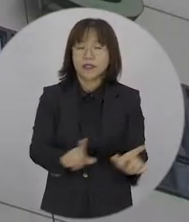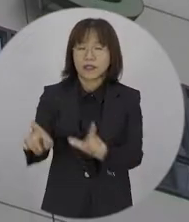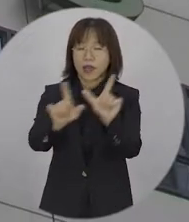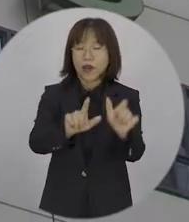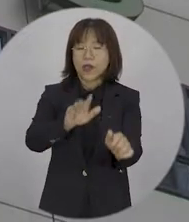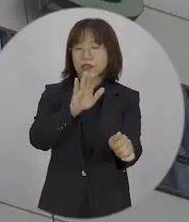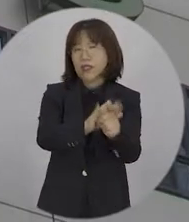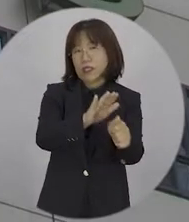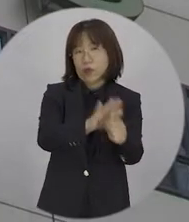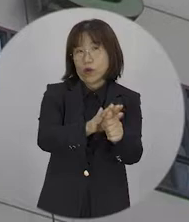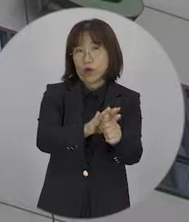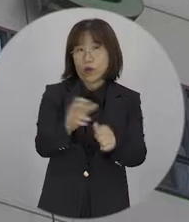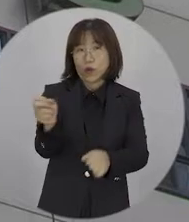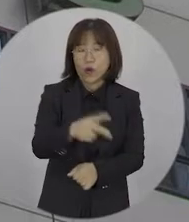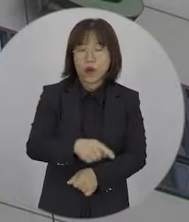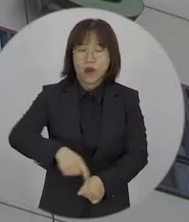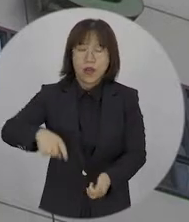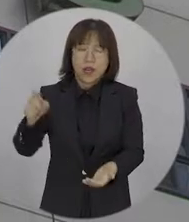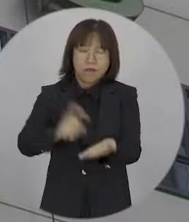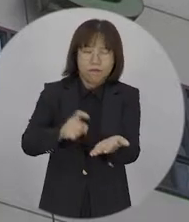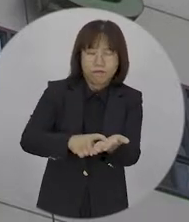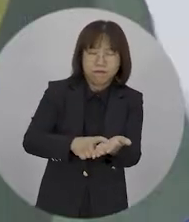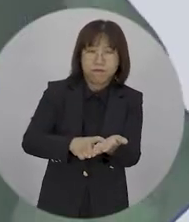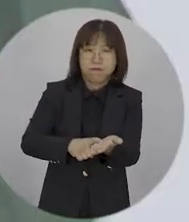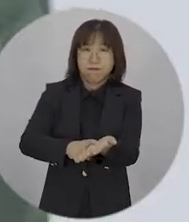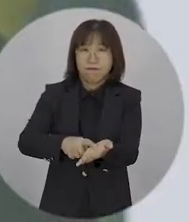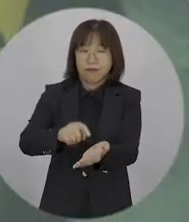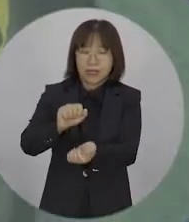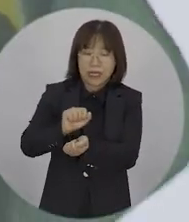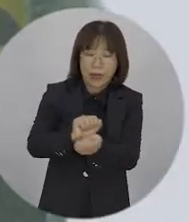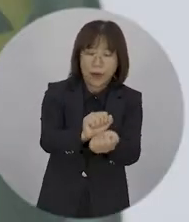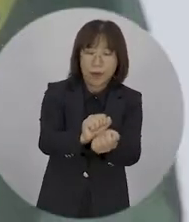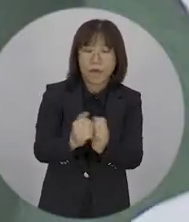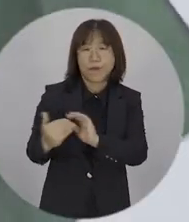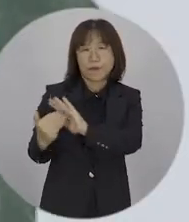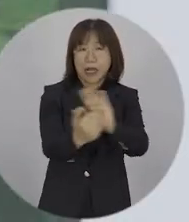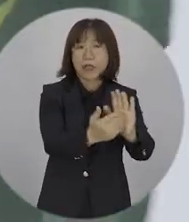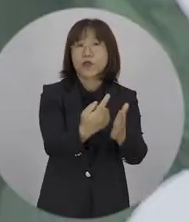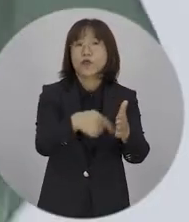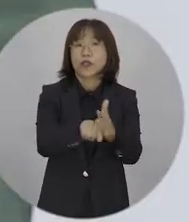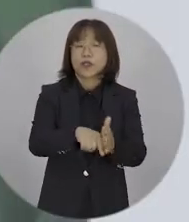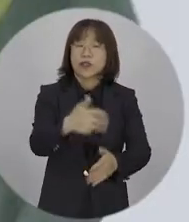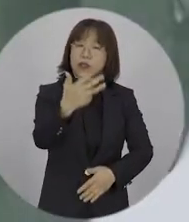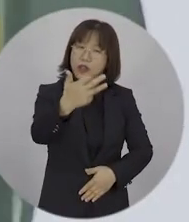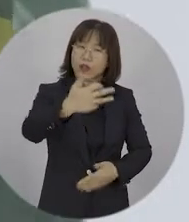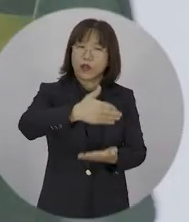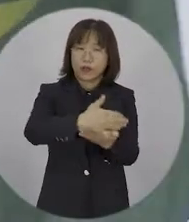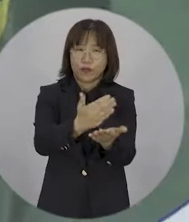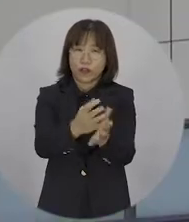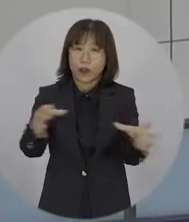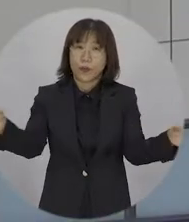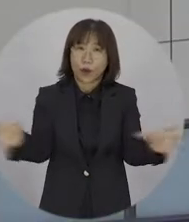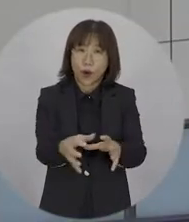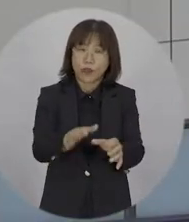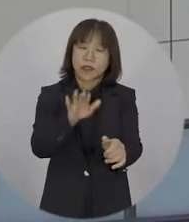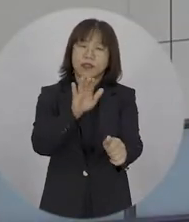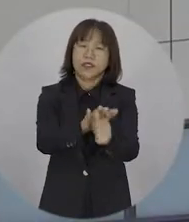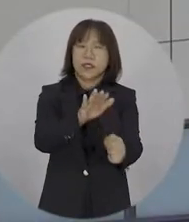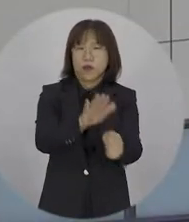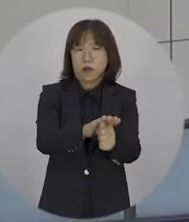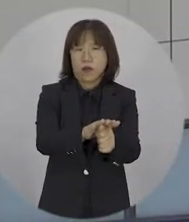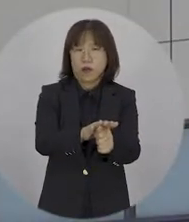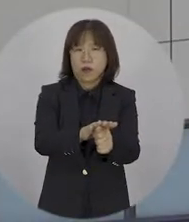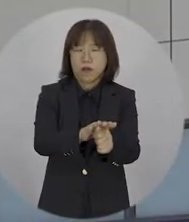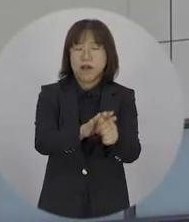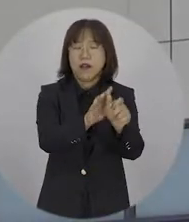회복 지원과 급격한 감염 확산 방지를 위해 18개 부서를 중심으로 하는 강서구 코론 알고 일상복